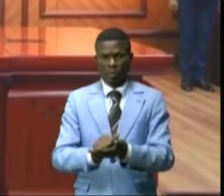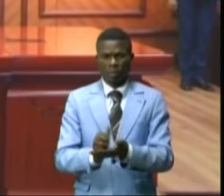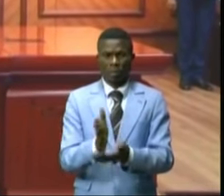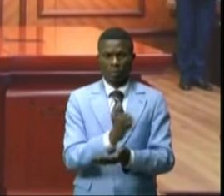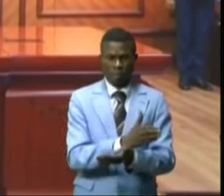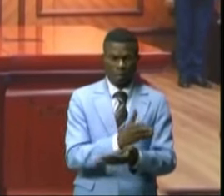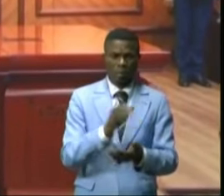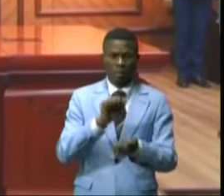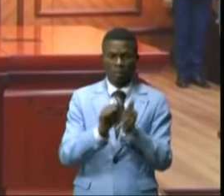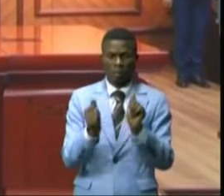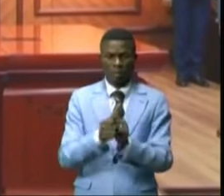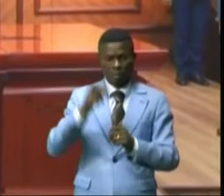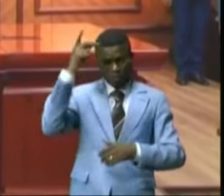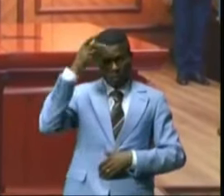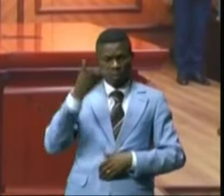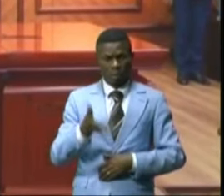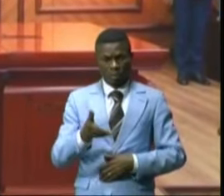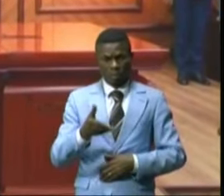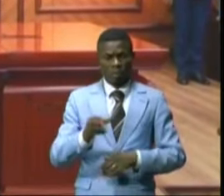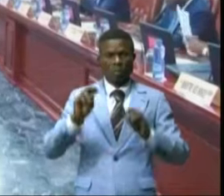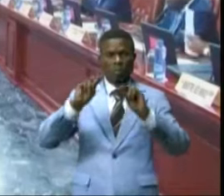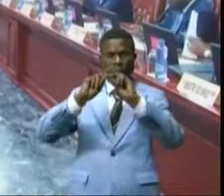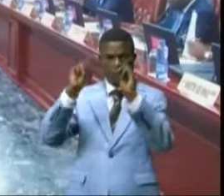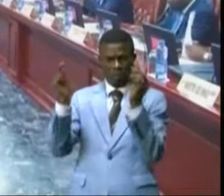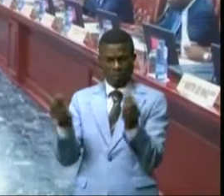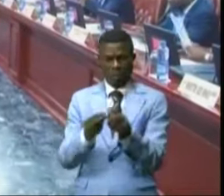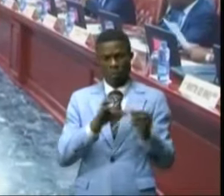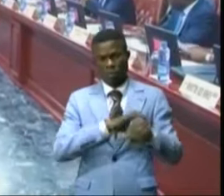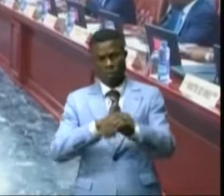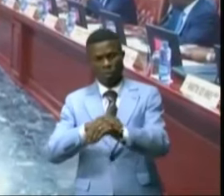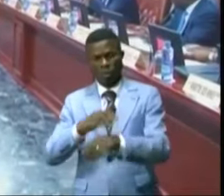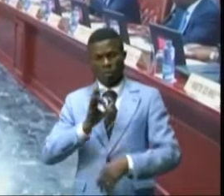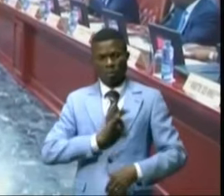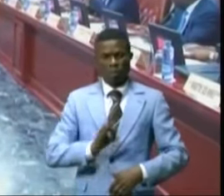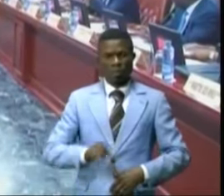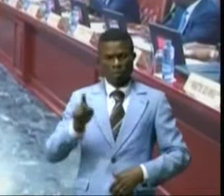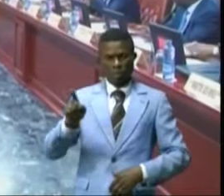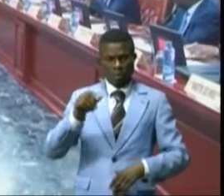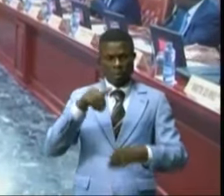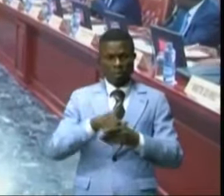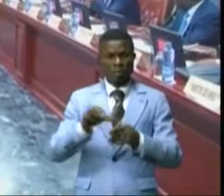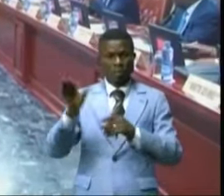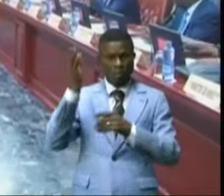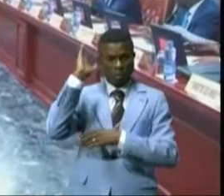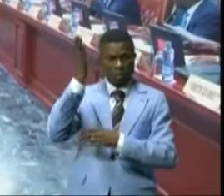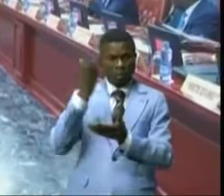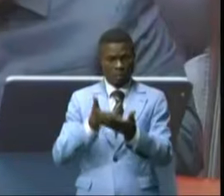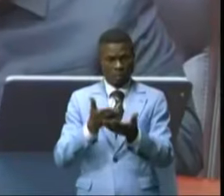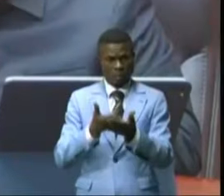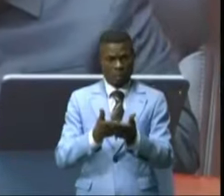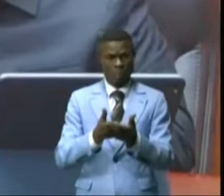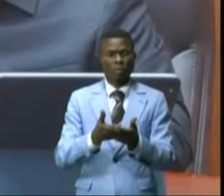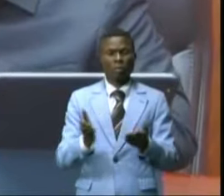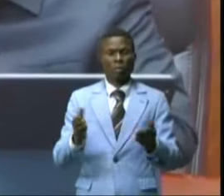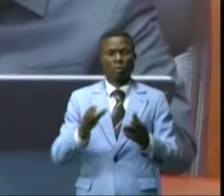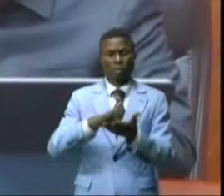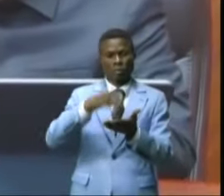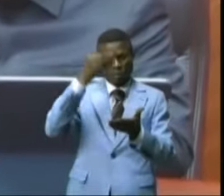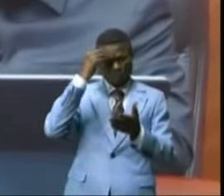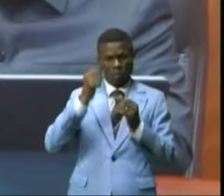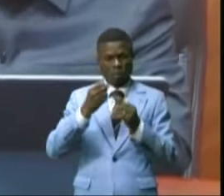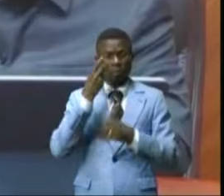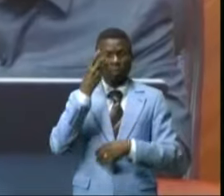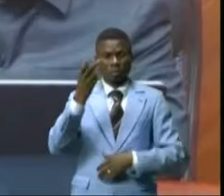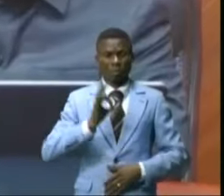Forte de cette politique, la délégation qui l'a conduite a été, au cours de cette session, confortée dans la vision de notre